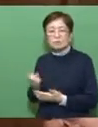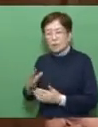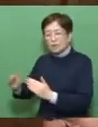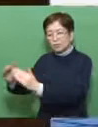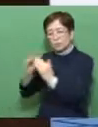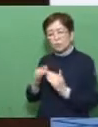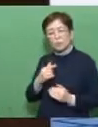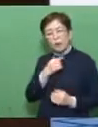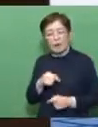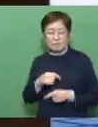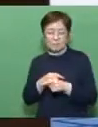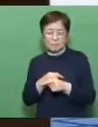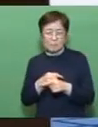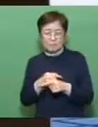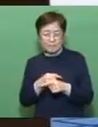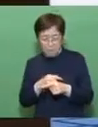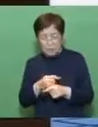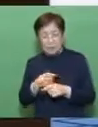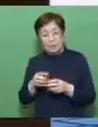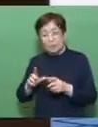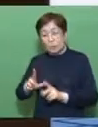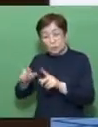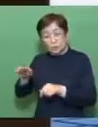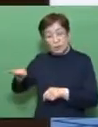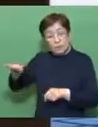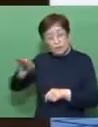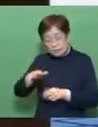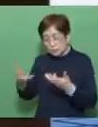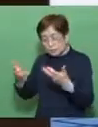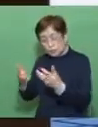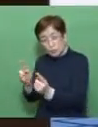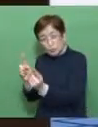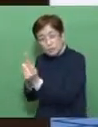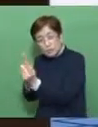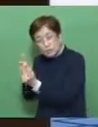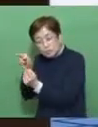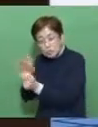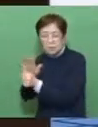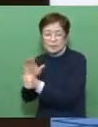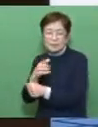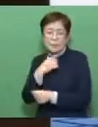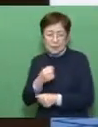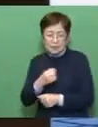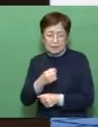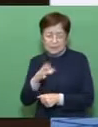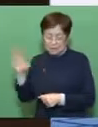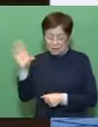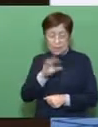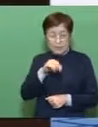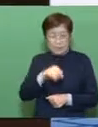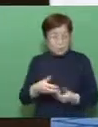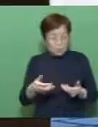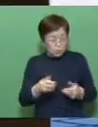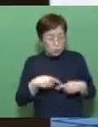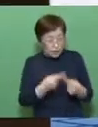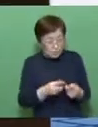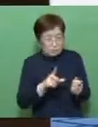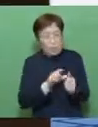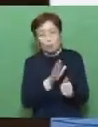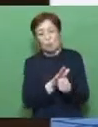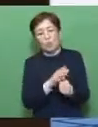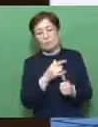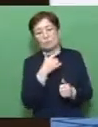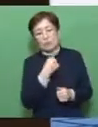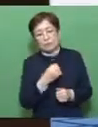たいそれから古里で仕事をする場合も応援しよううんうんそから若者の修業